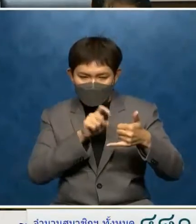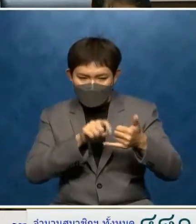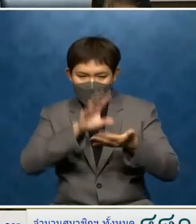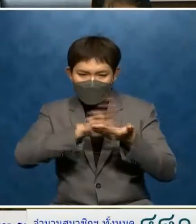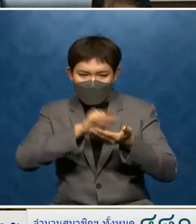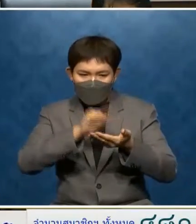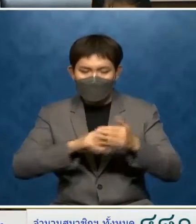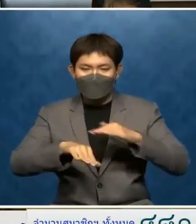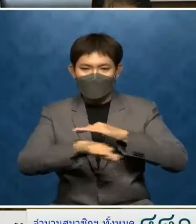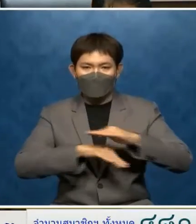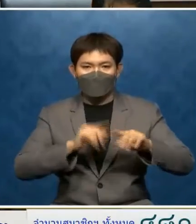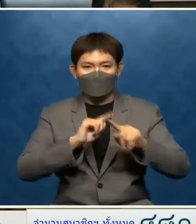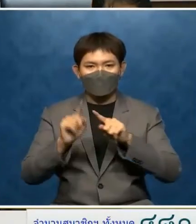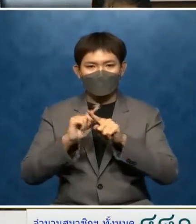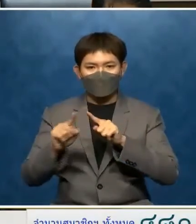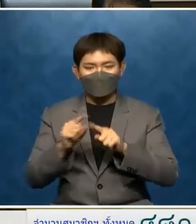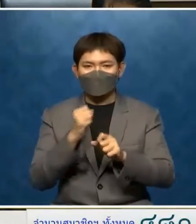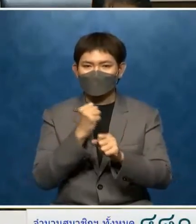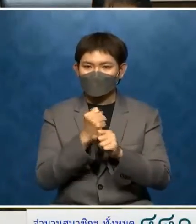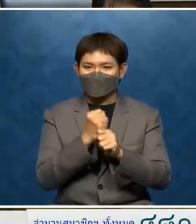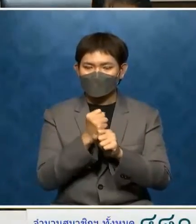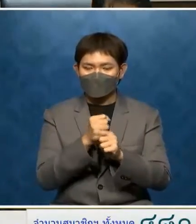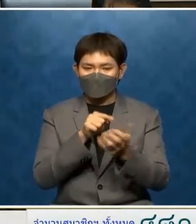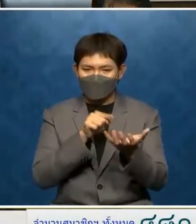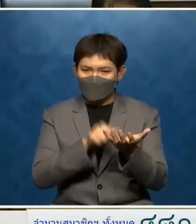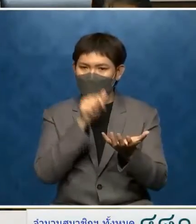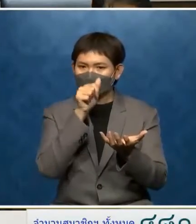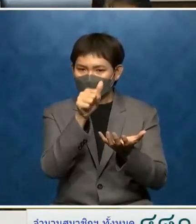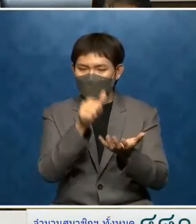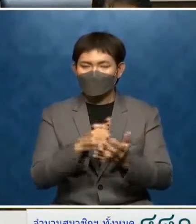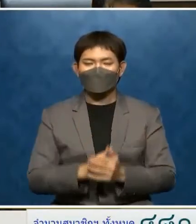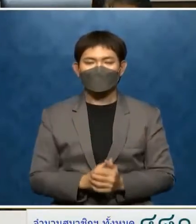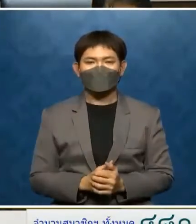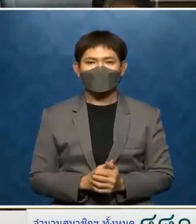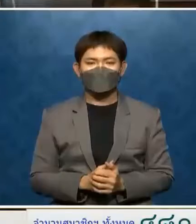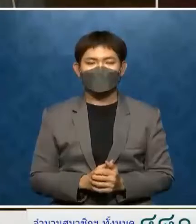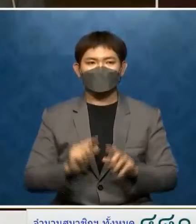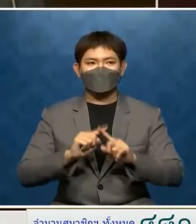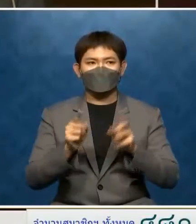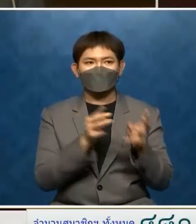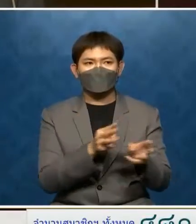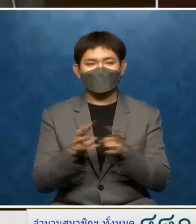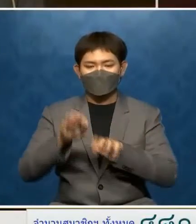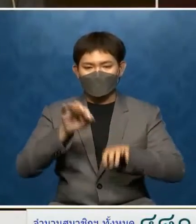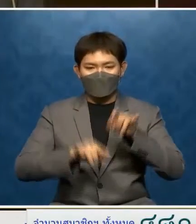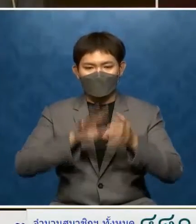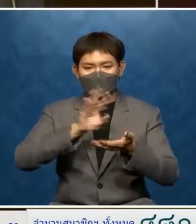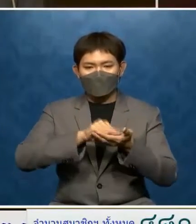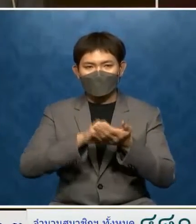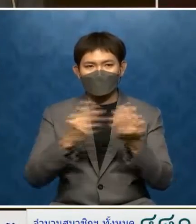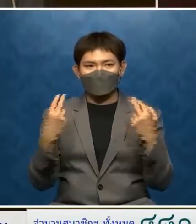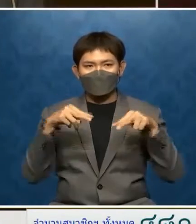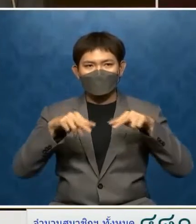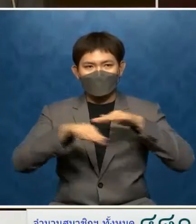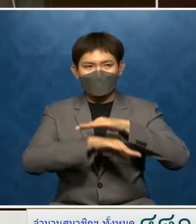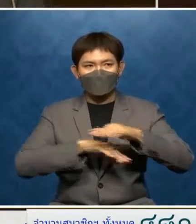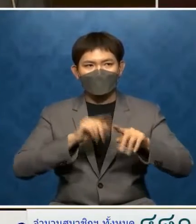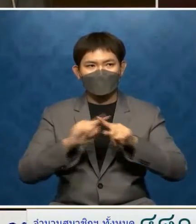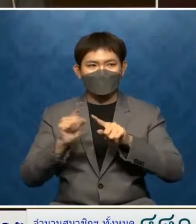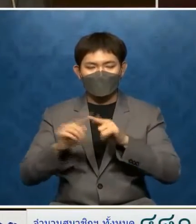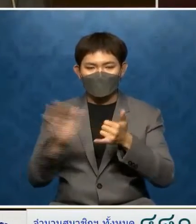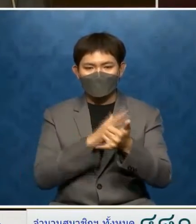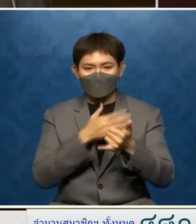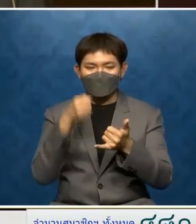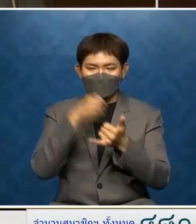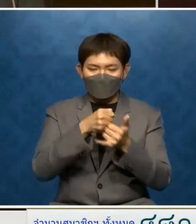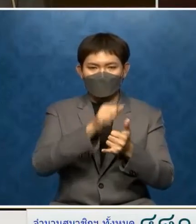ขอมลหาร์ทัน อย่างมีประสิทิภาพในการบนทุกรวบรวมพยาหารกรรณีการธอรอมารน